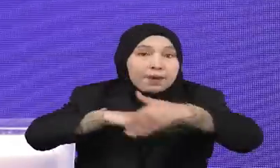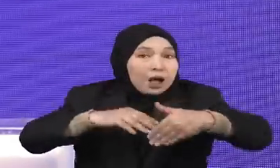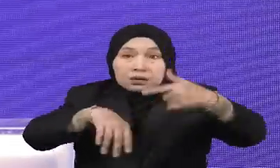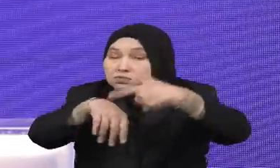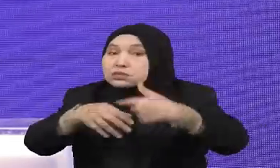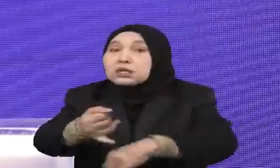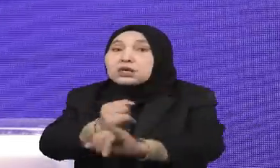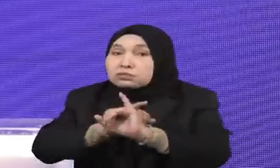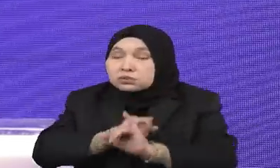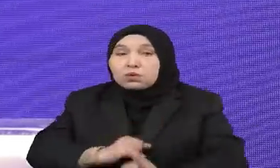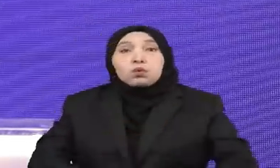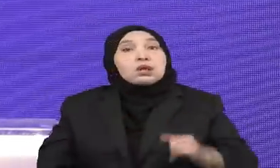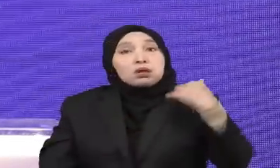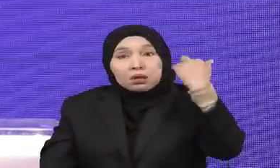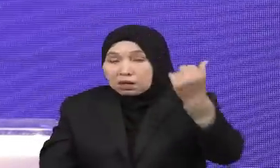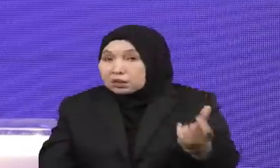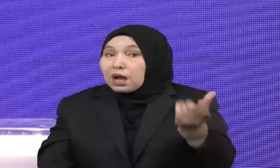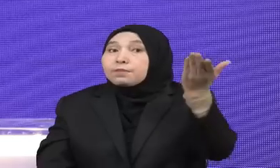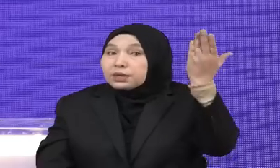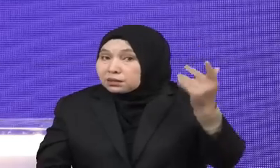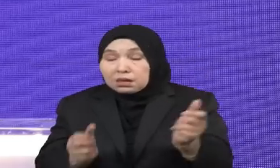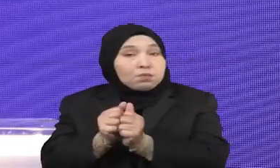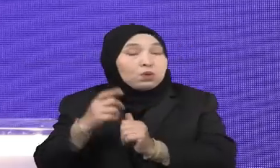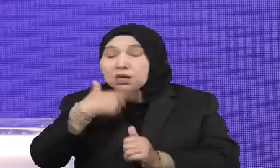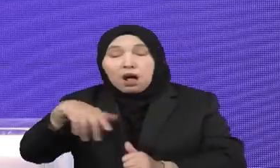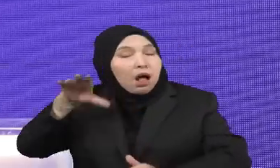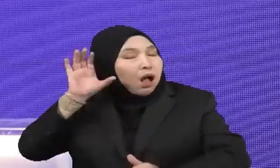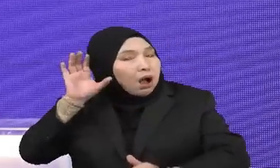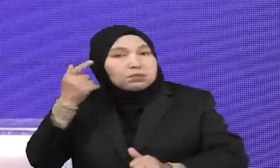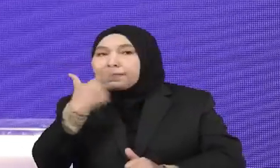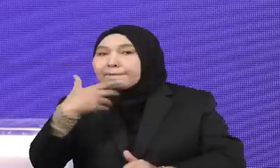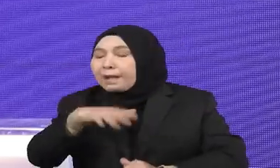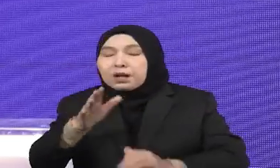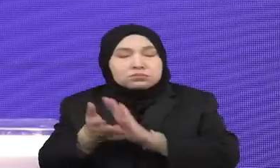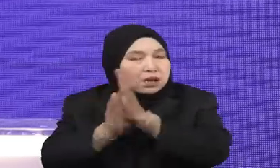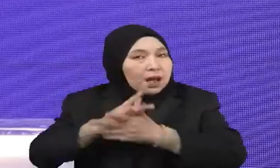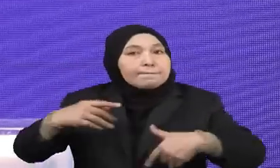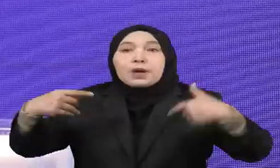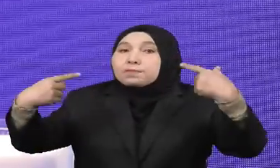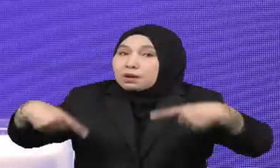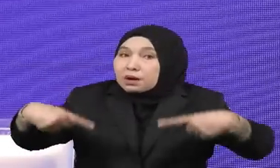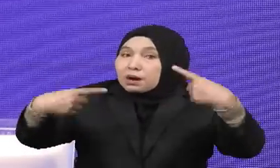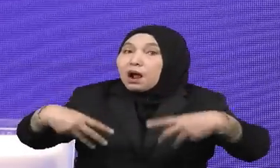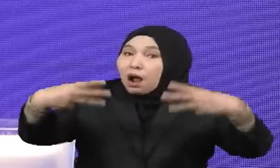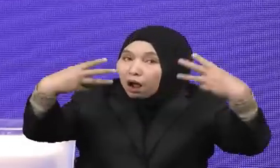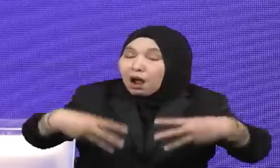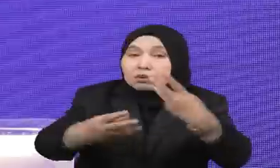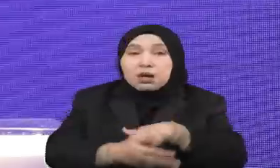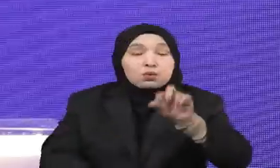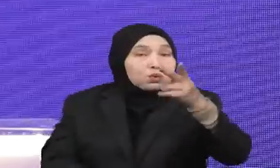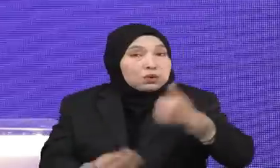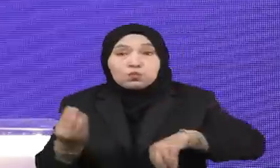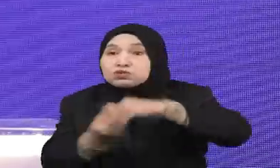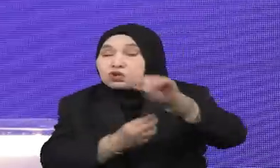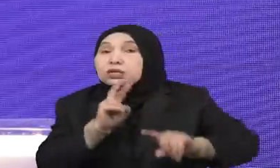diizinkan Nabi Shallallahu Alaihi Wasallam dengan arahan nabi sebagai ketua dalam dalam perjuangan uhud itu maka pada pusingan yang kedua itu